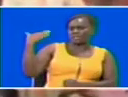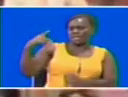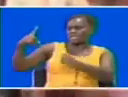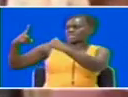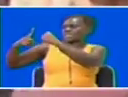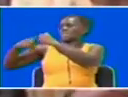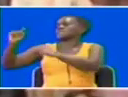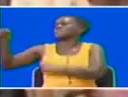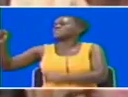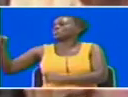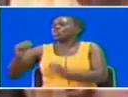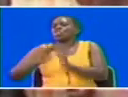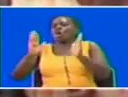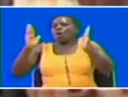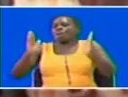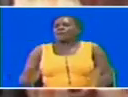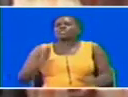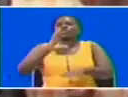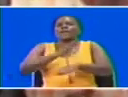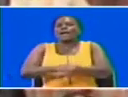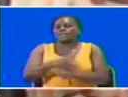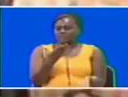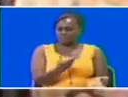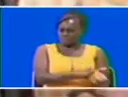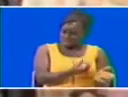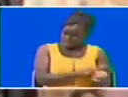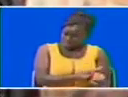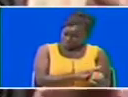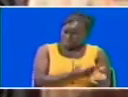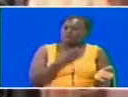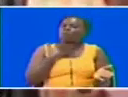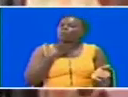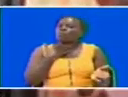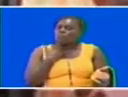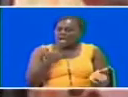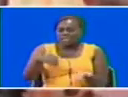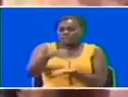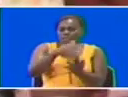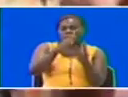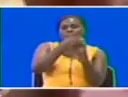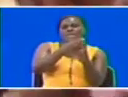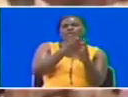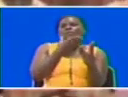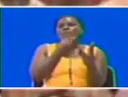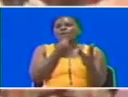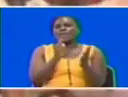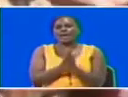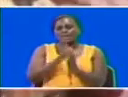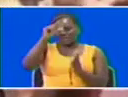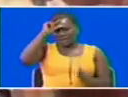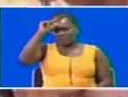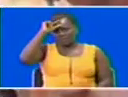6, hakuna hata IDP mmoja alikula hizo pesa. Kwa hivyo tunataka our brokers na serikali na wajua, kwa